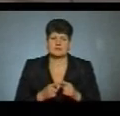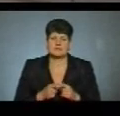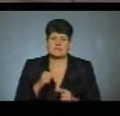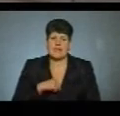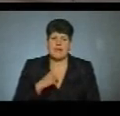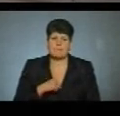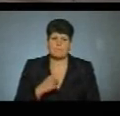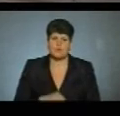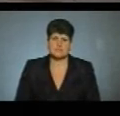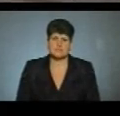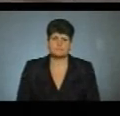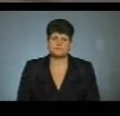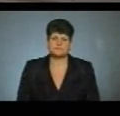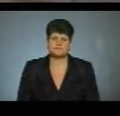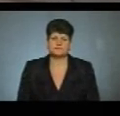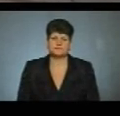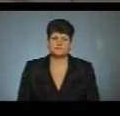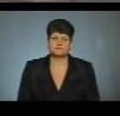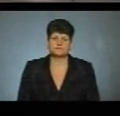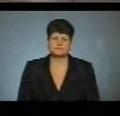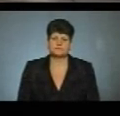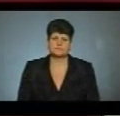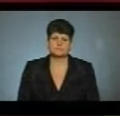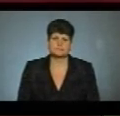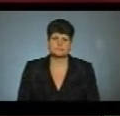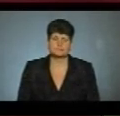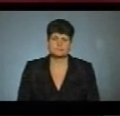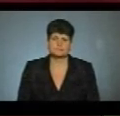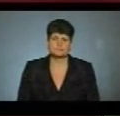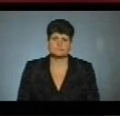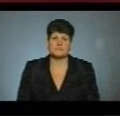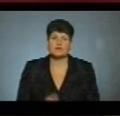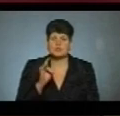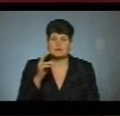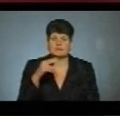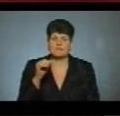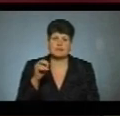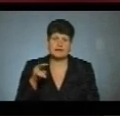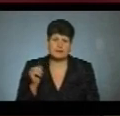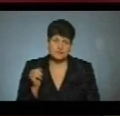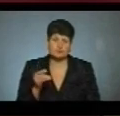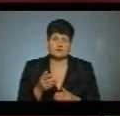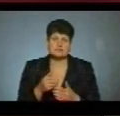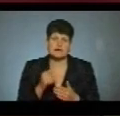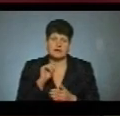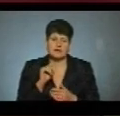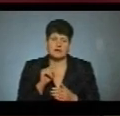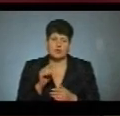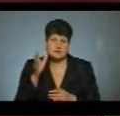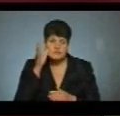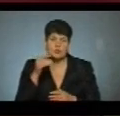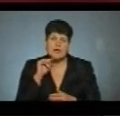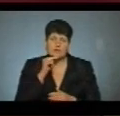Діана Ярошенко, Оксана Галіяш. Новини на Суспільному. Тернопіль. Рустам Давлетов за фахом економіст. Створив